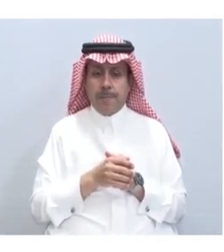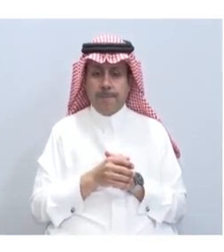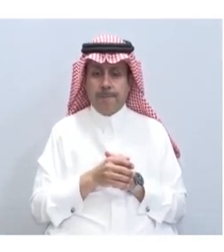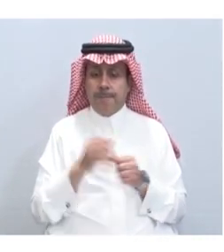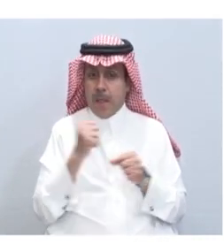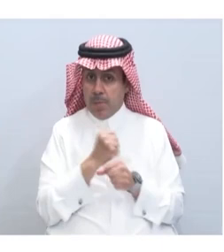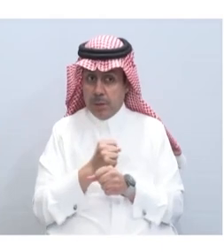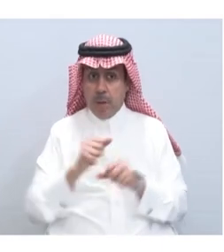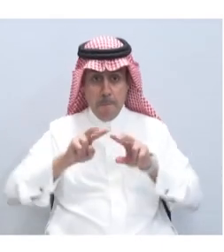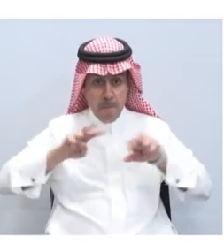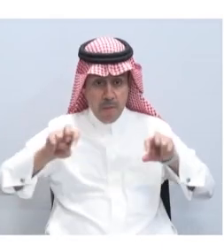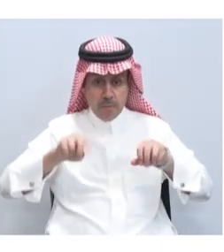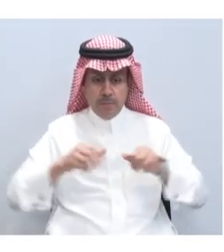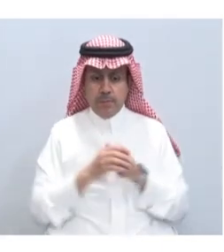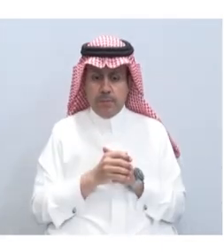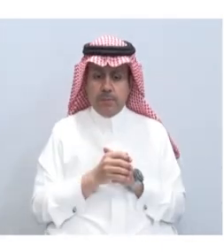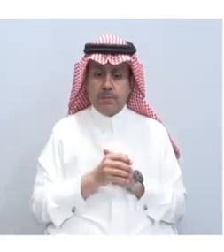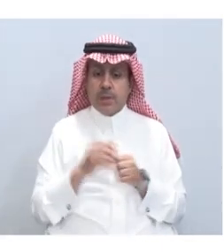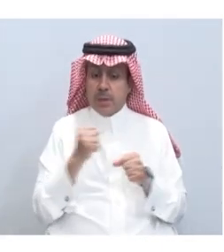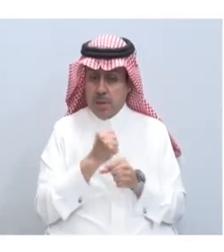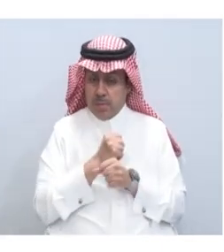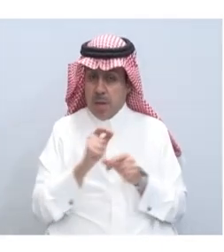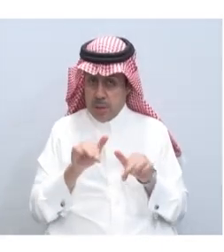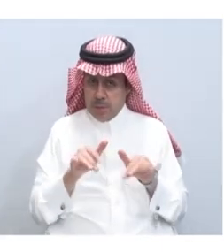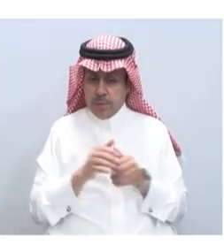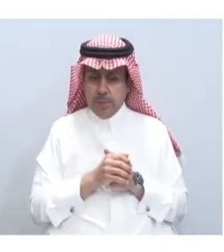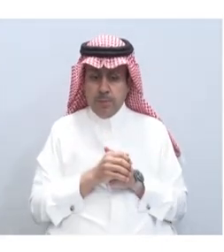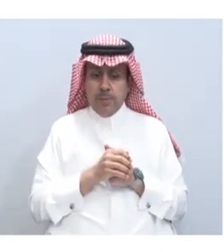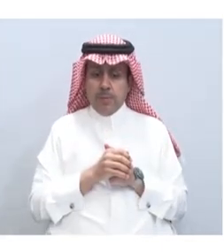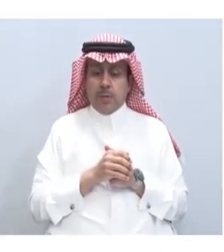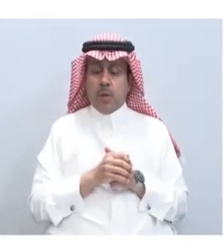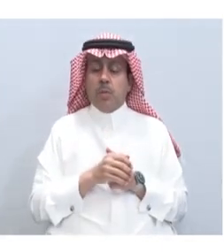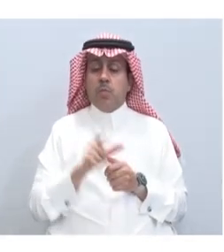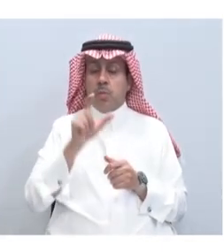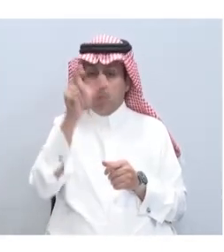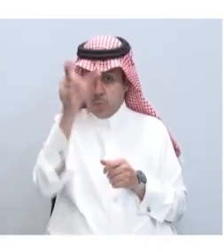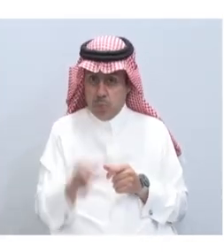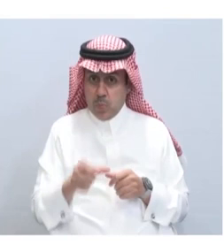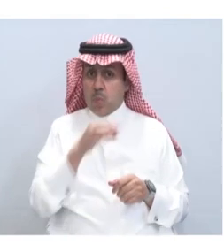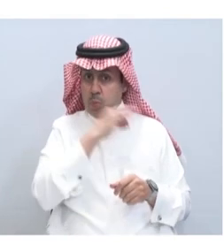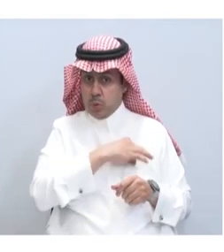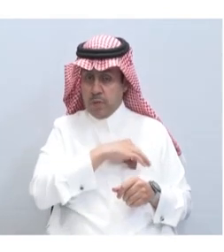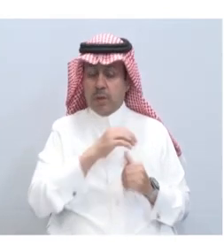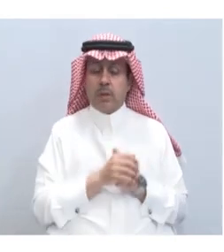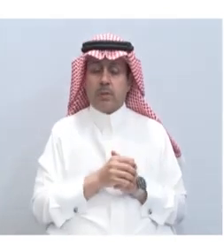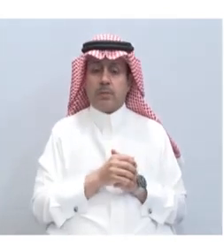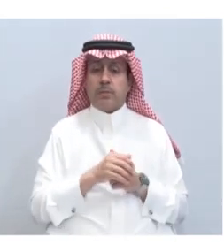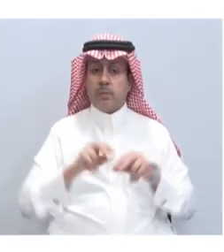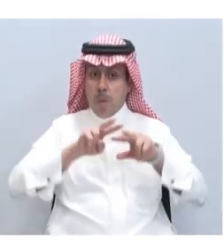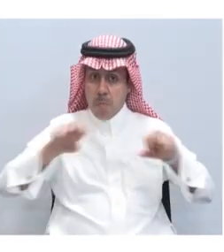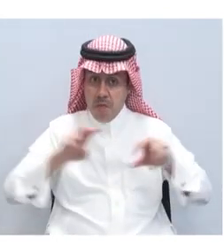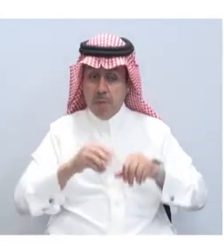عمليات البحث باستخدام الحاسب الالي يمكن المستفيد البحث في الفارس الالكتروني